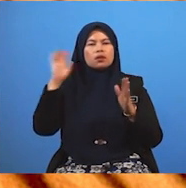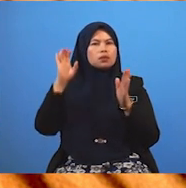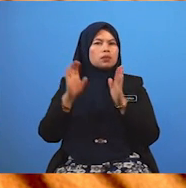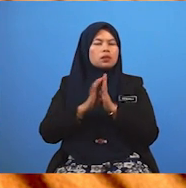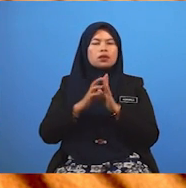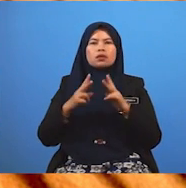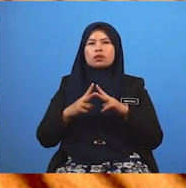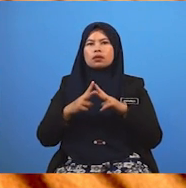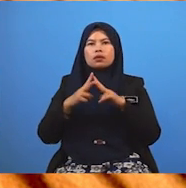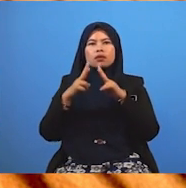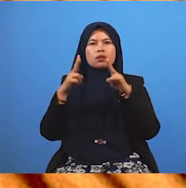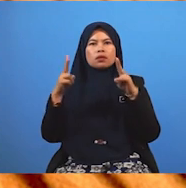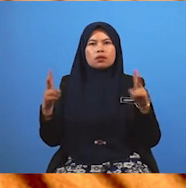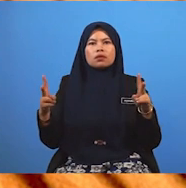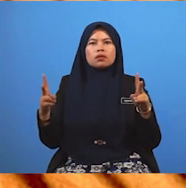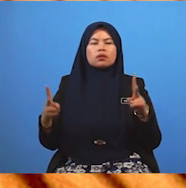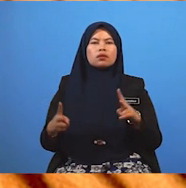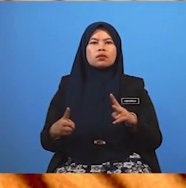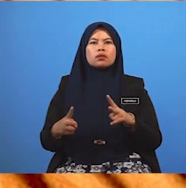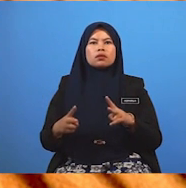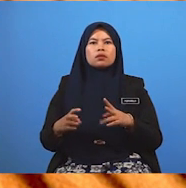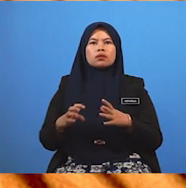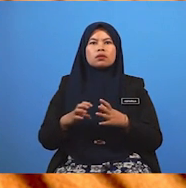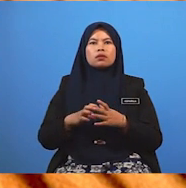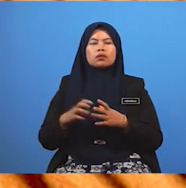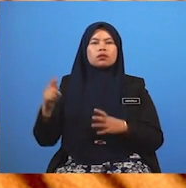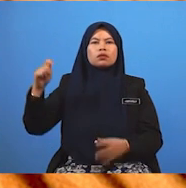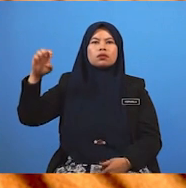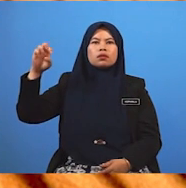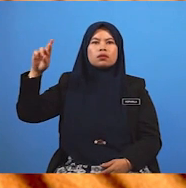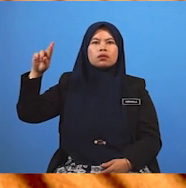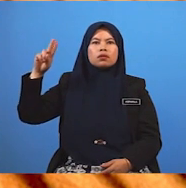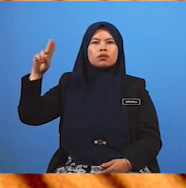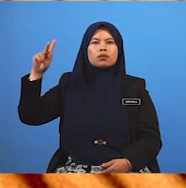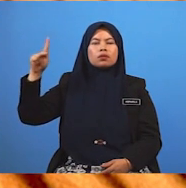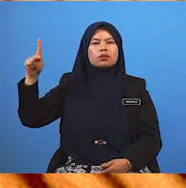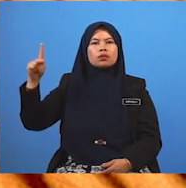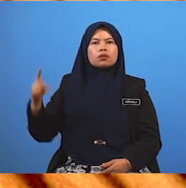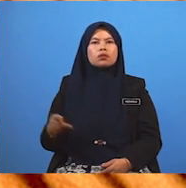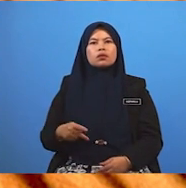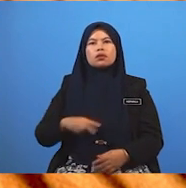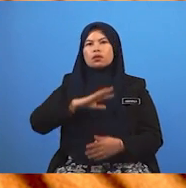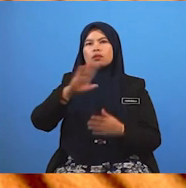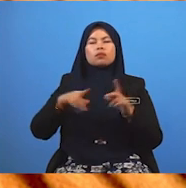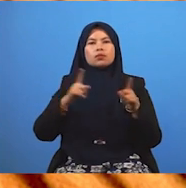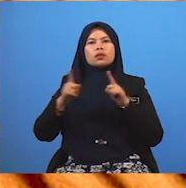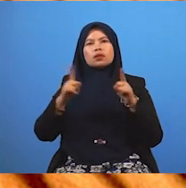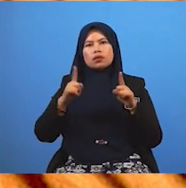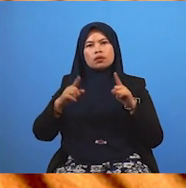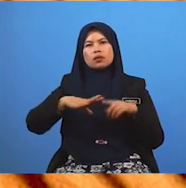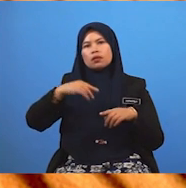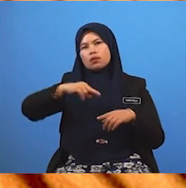kiamat. Segala bintang-bintang dan gunung-ganang dihancurkan menjadi